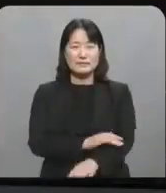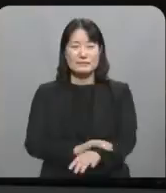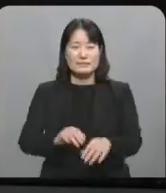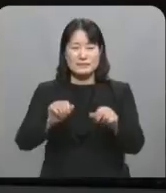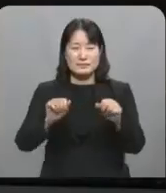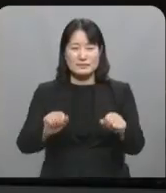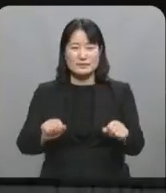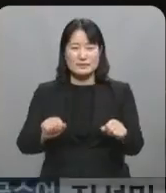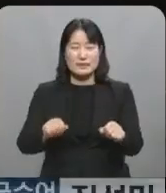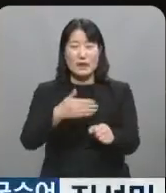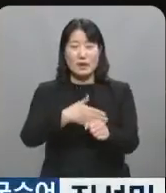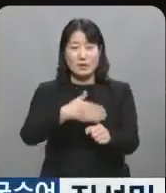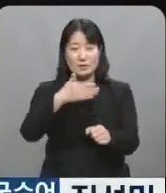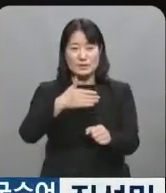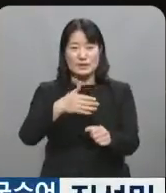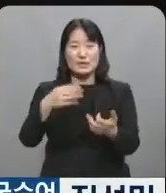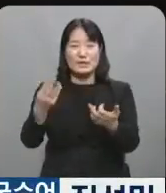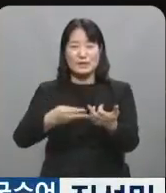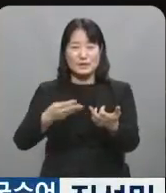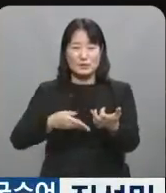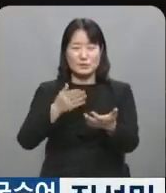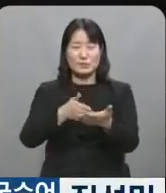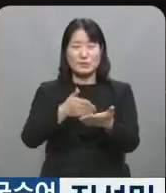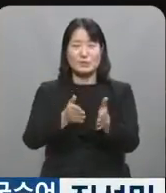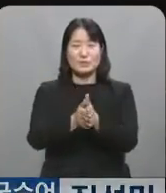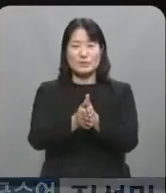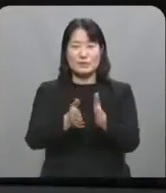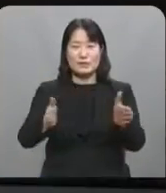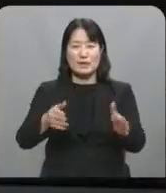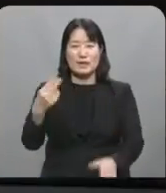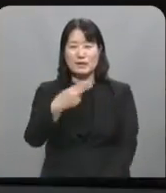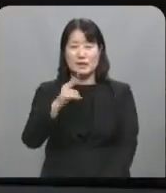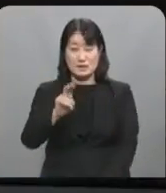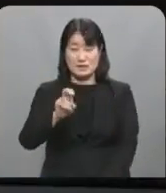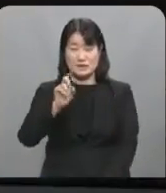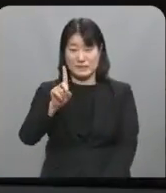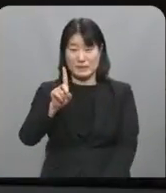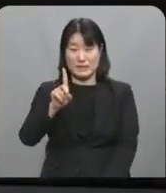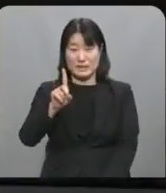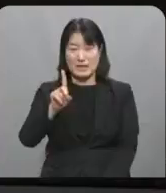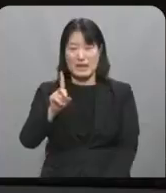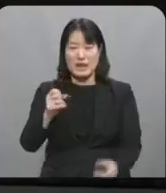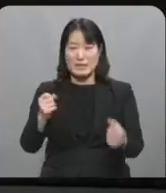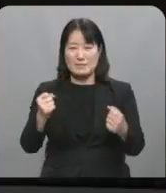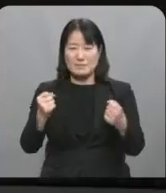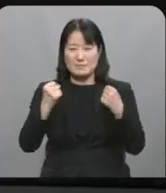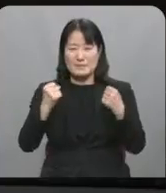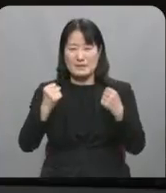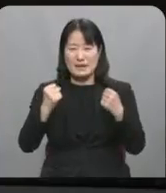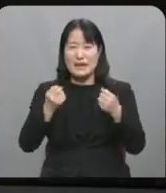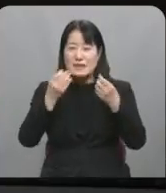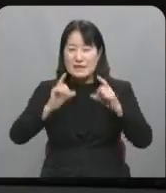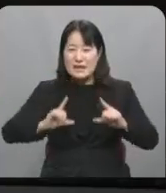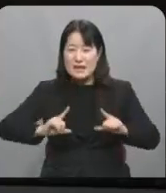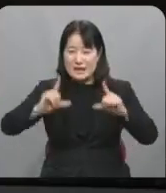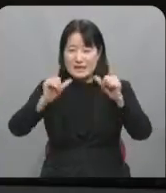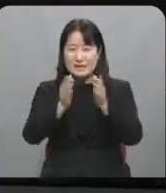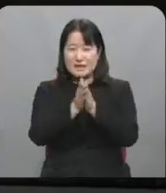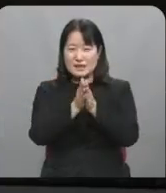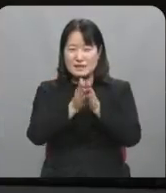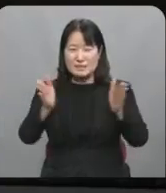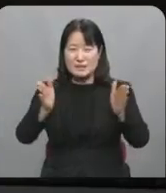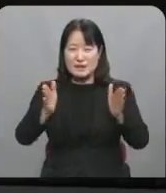시청자 여러분 안녕하십니까? 9시 강원 뉴스입니다. 2021년 희망찬 새해가 시작됐습니다. 강원